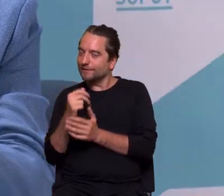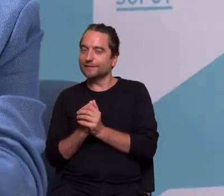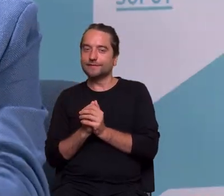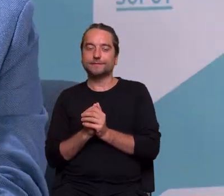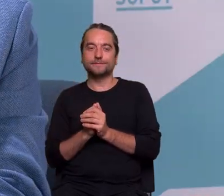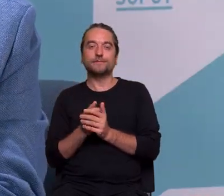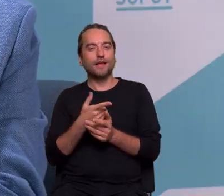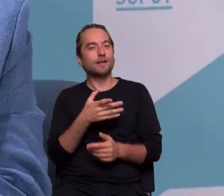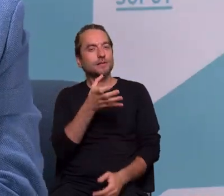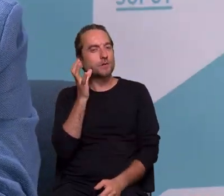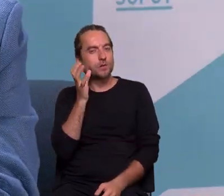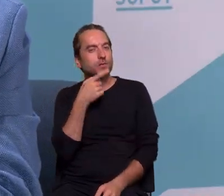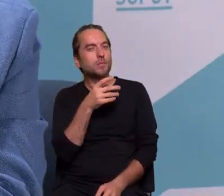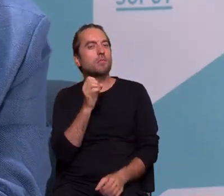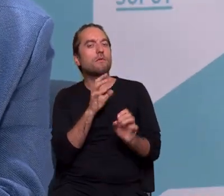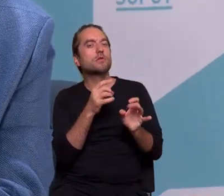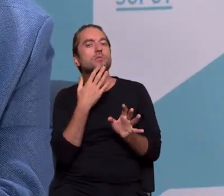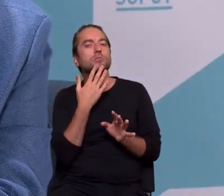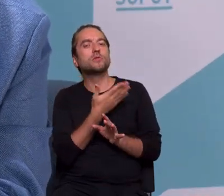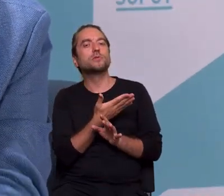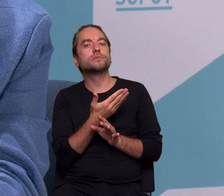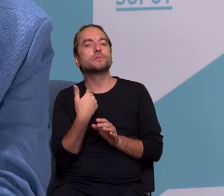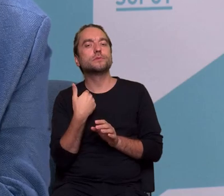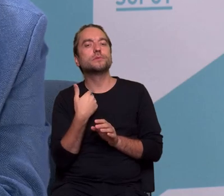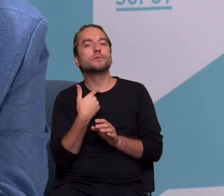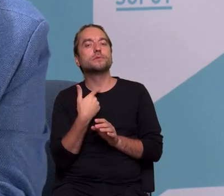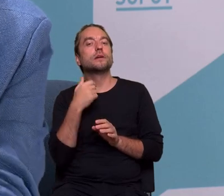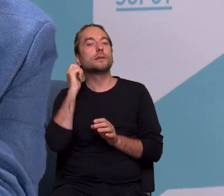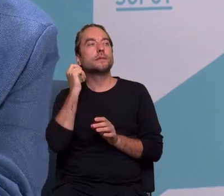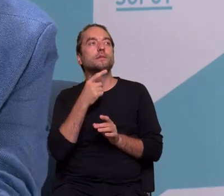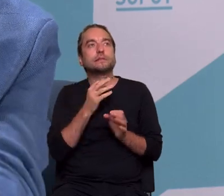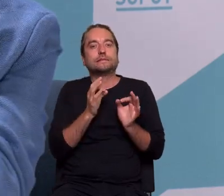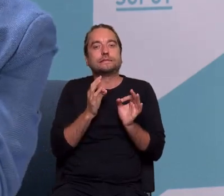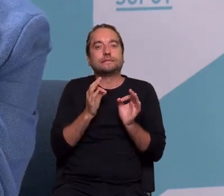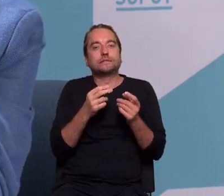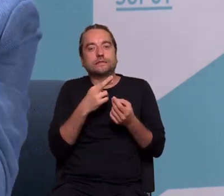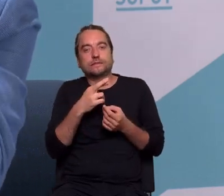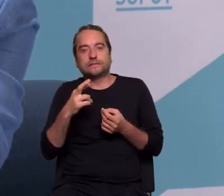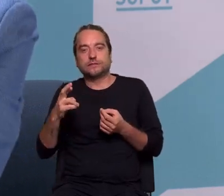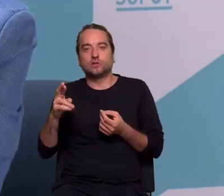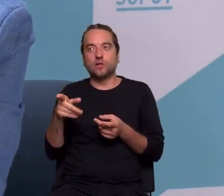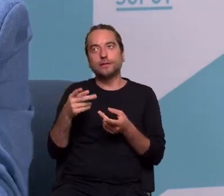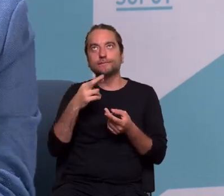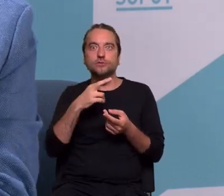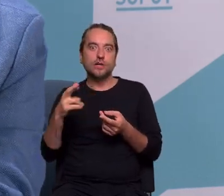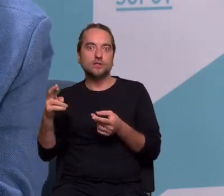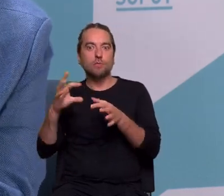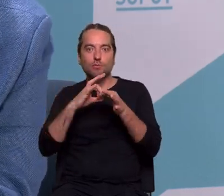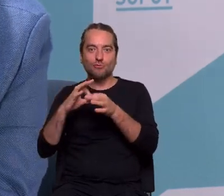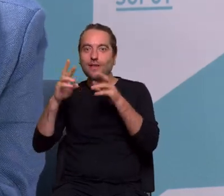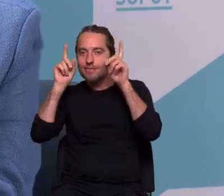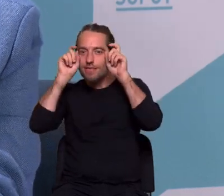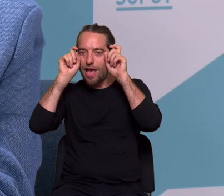tak słuchałem z uwagą tego, co pan profesor mówił, bo mnie się pani powiedziała później o grozie tego i o tych przedmiotach diabła, które gdzieś tam